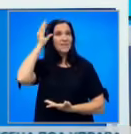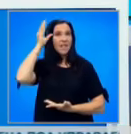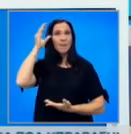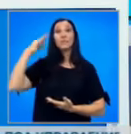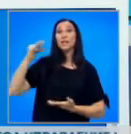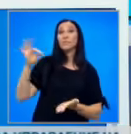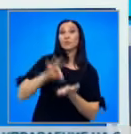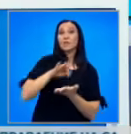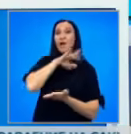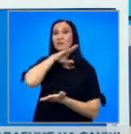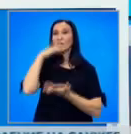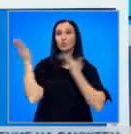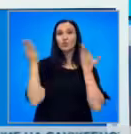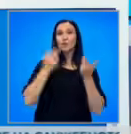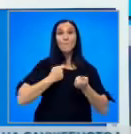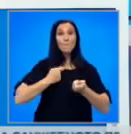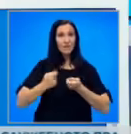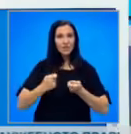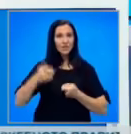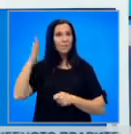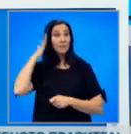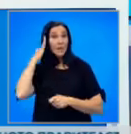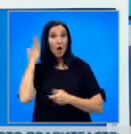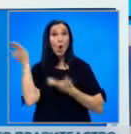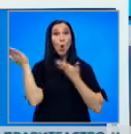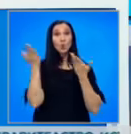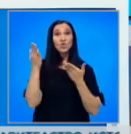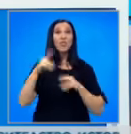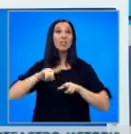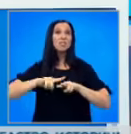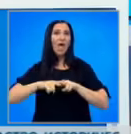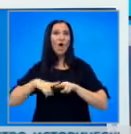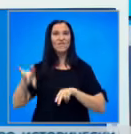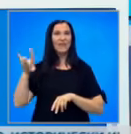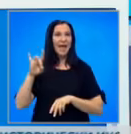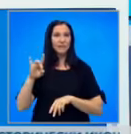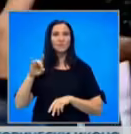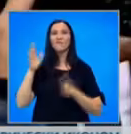посети най-старото училище в Пазарджик, а премиерът училище Неофит Рилски в Габрово.